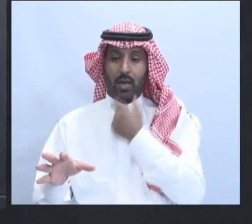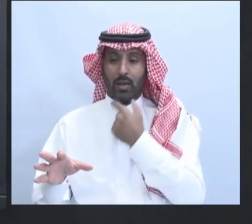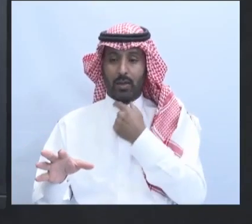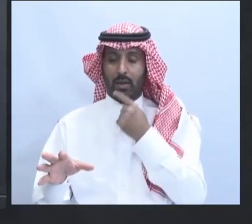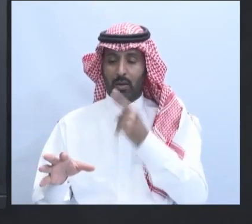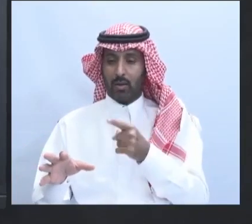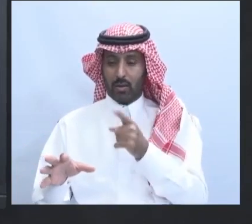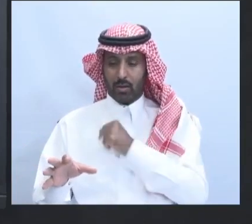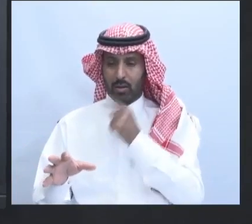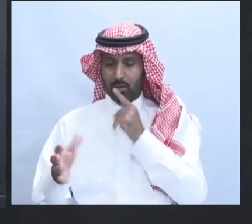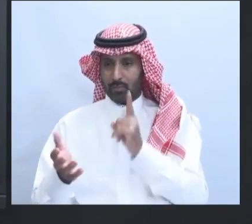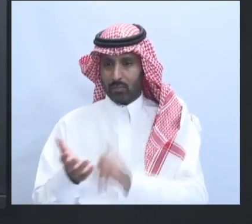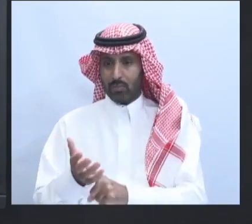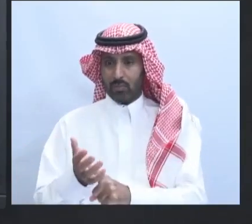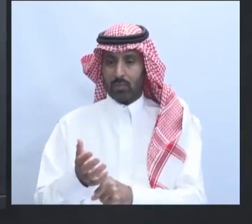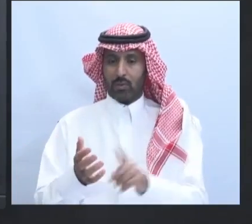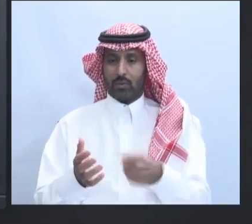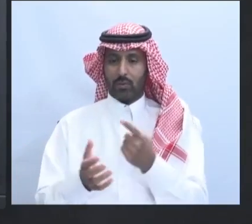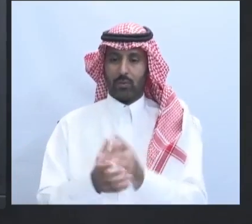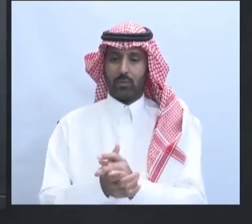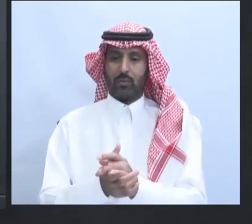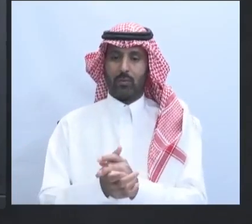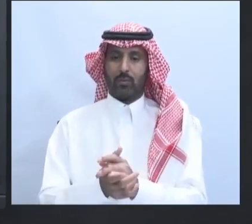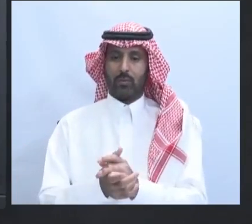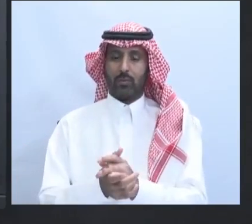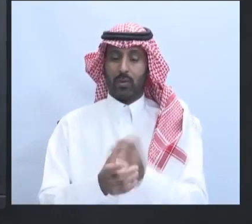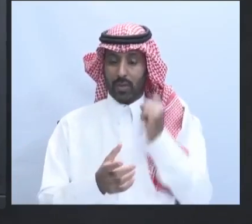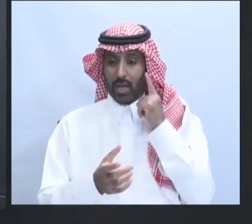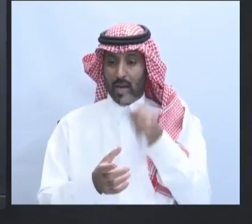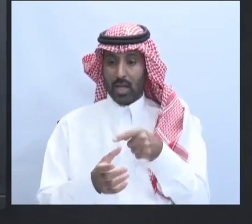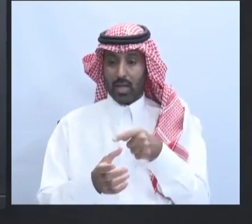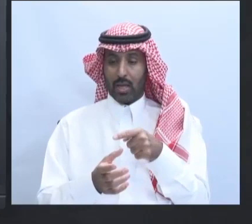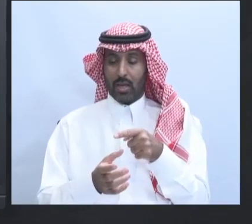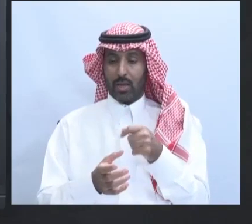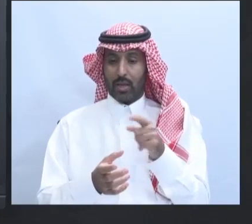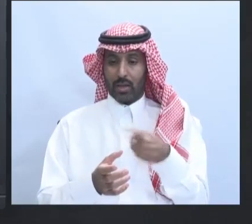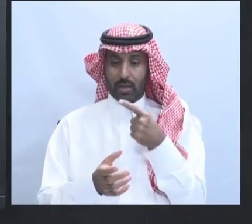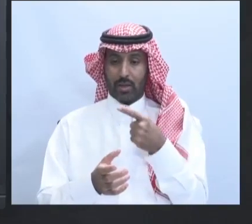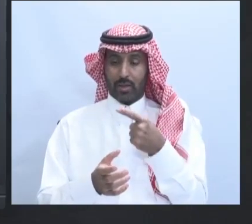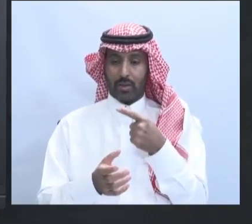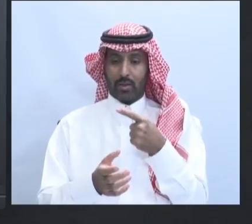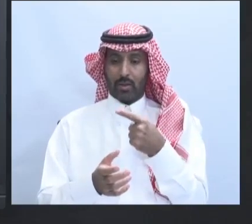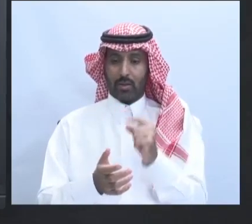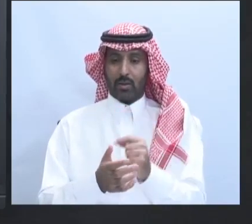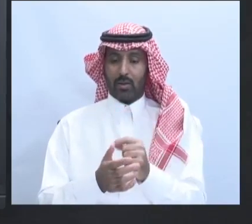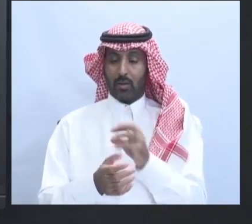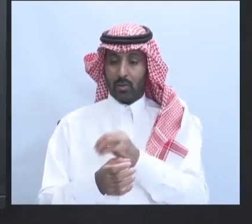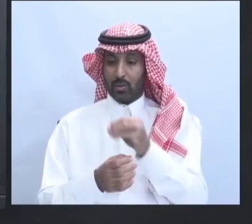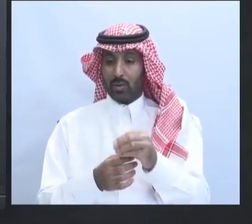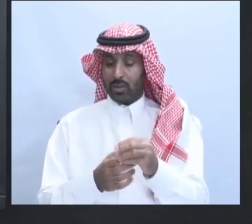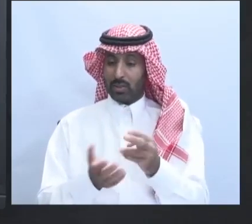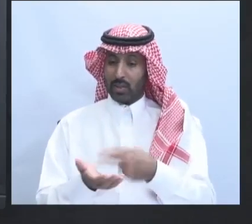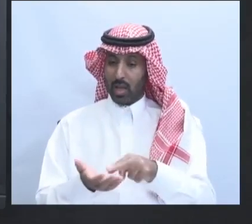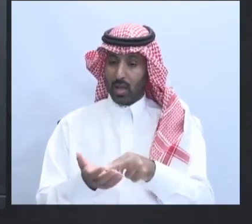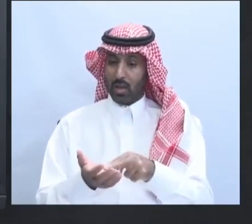الا ما تاكدنا من صحته فاذا علمت ان هذا الحديث الذي وصلك في